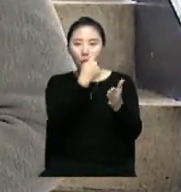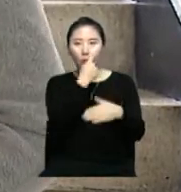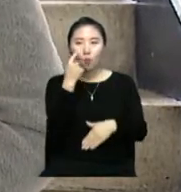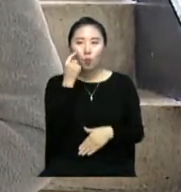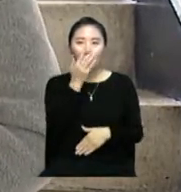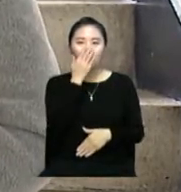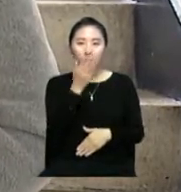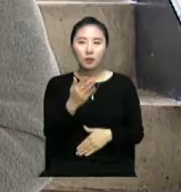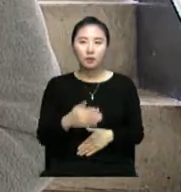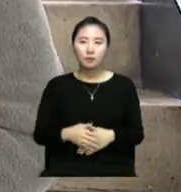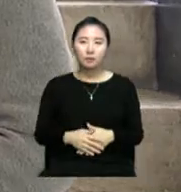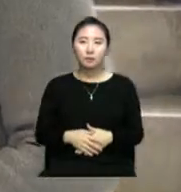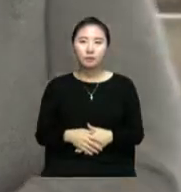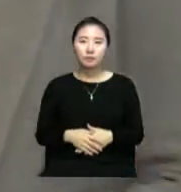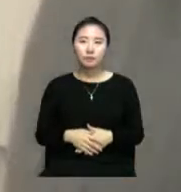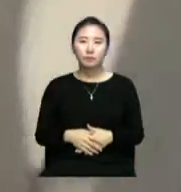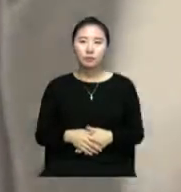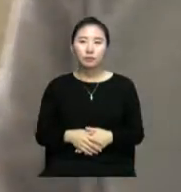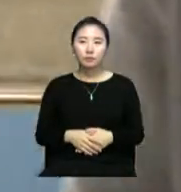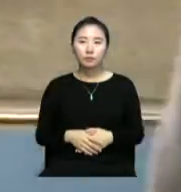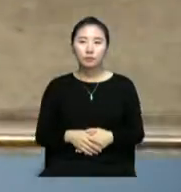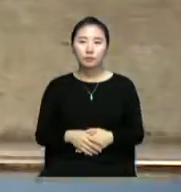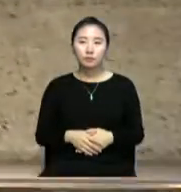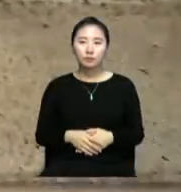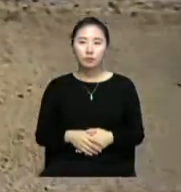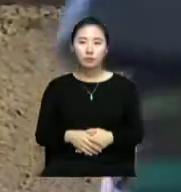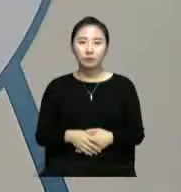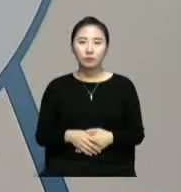바로 확인할 수가 있습니다.